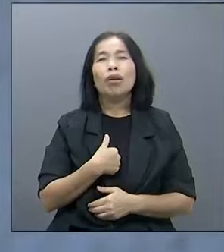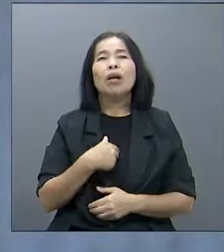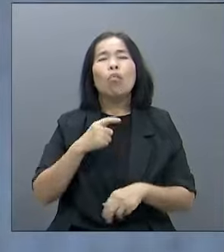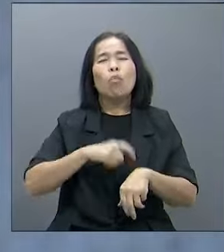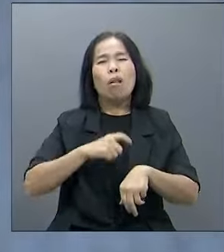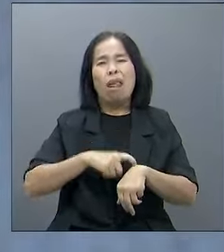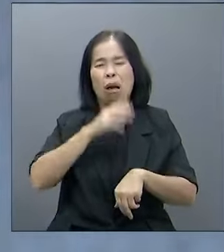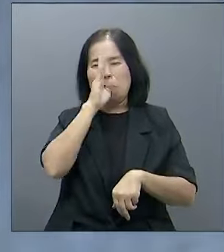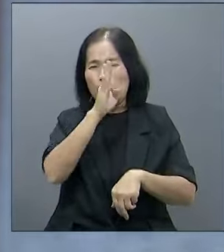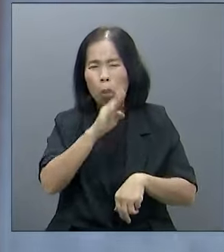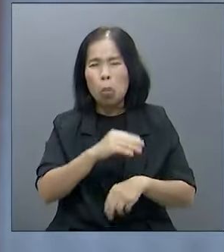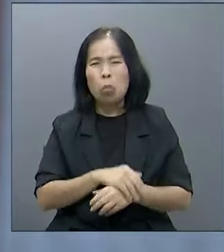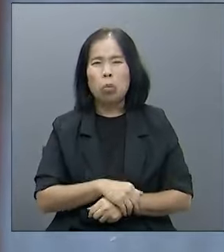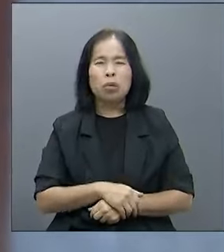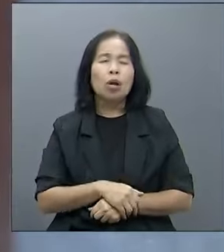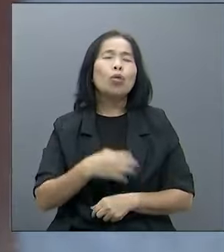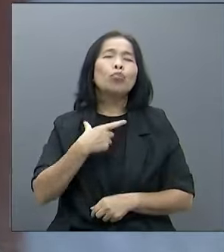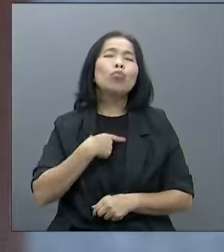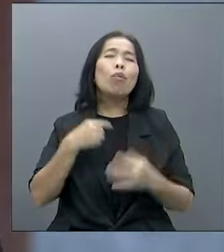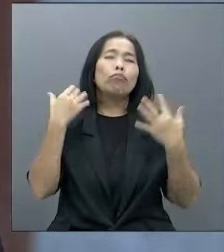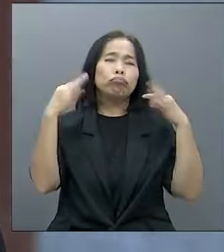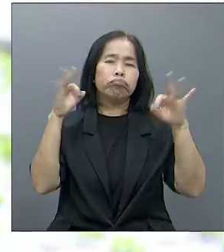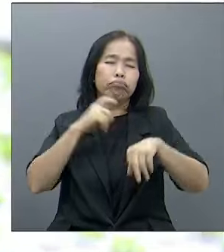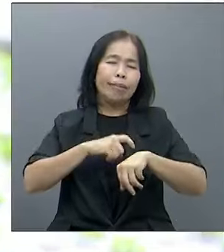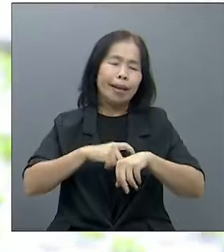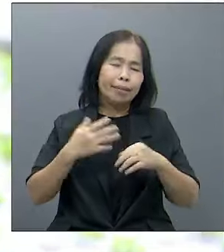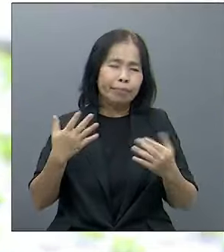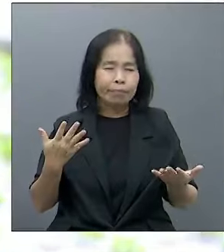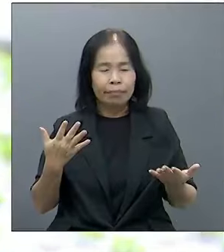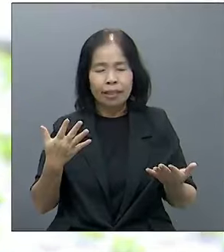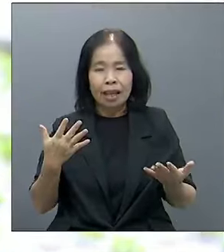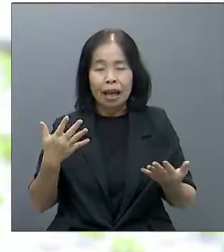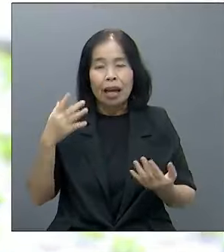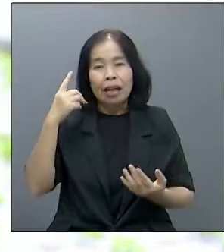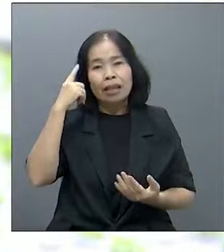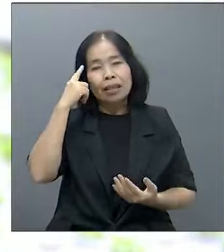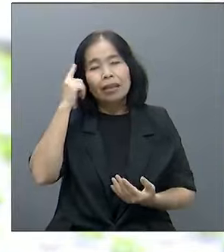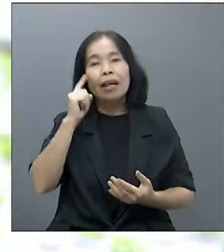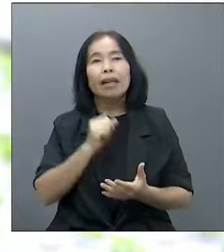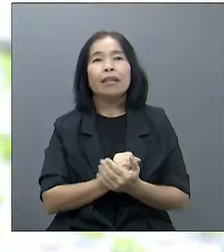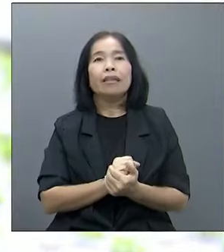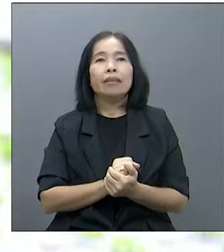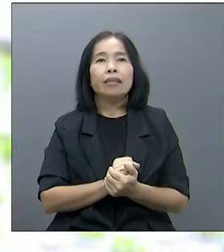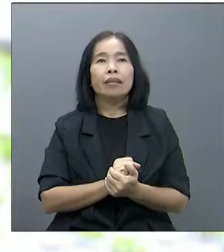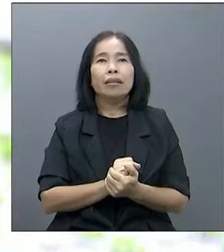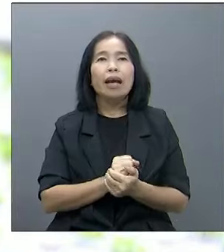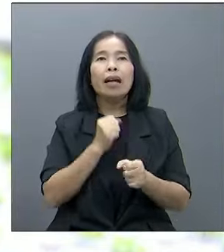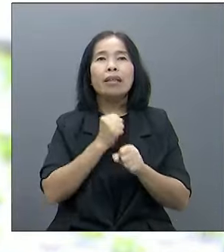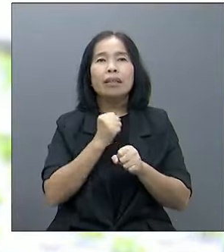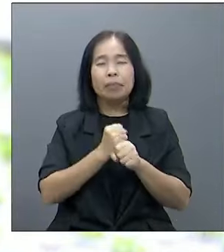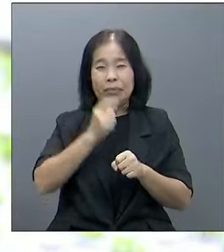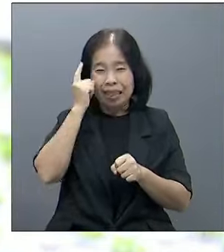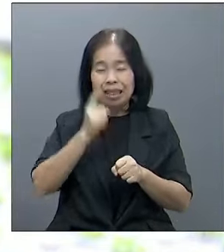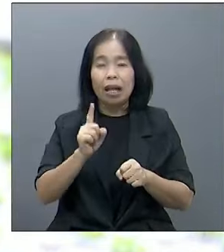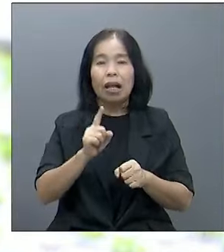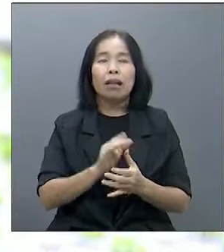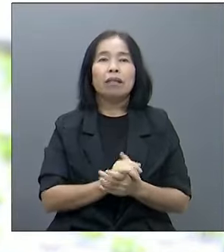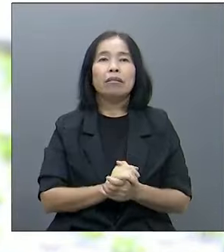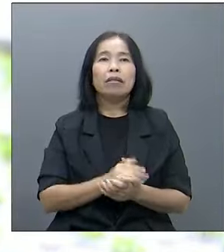เลยชอบงานอิสระของตัวเองจุดเปลี่ยนตอนนั้นมันจะเป็นเรื่องของที่ทำเกษตรจริงๆก็จะเป็นเรื่องของ